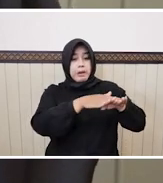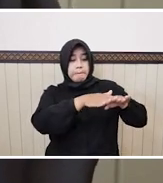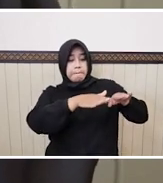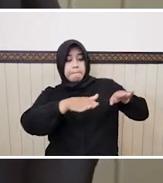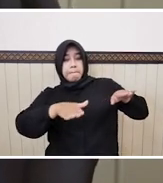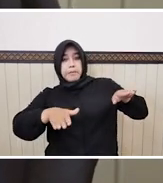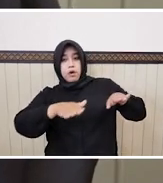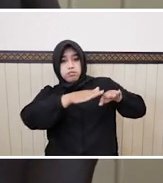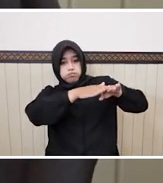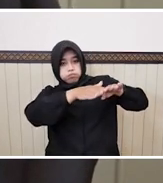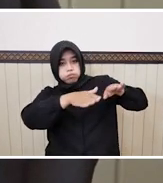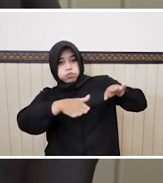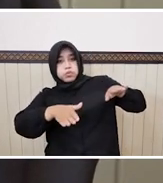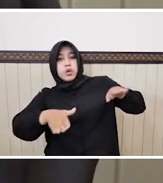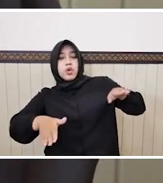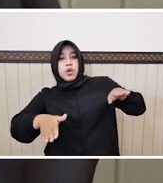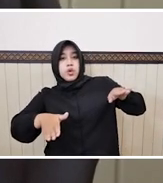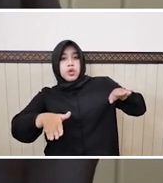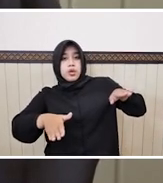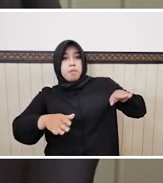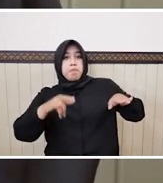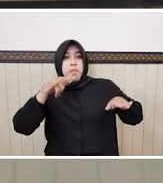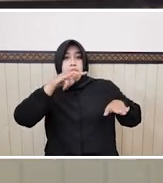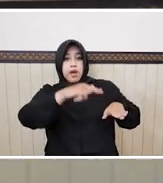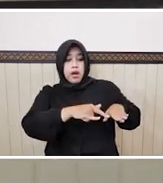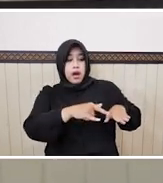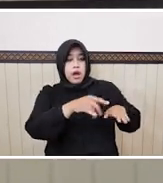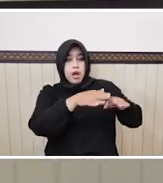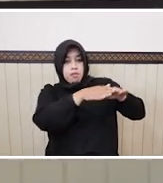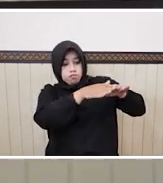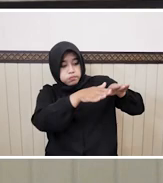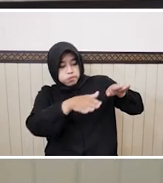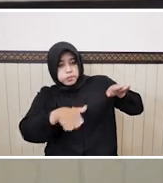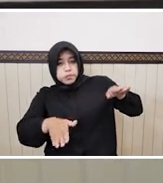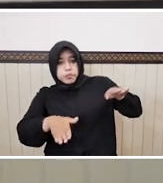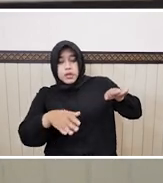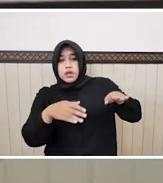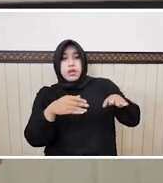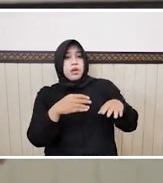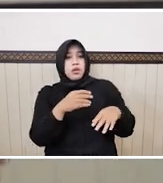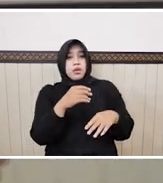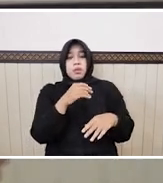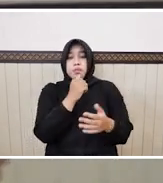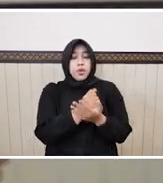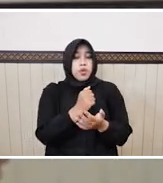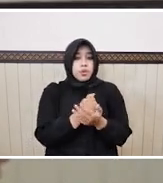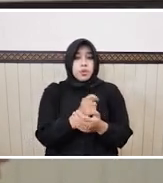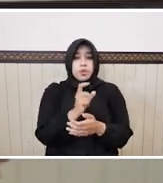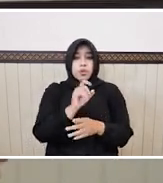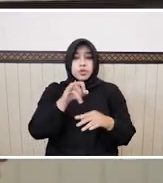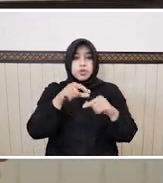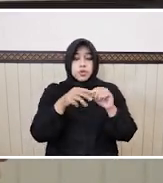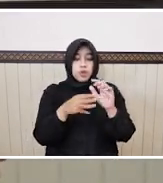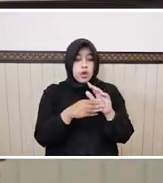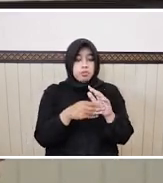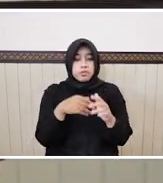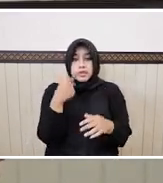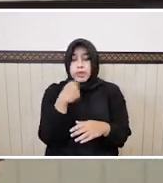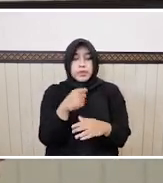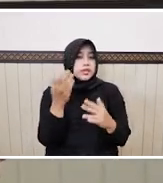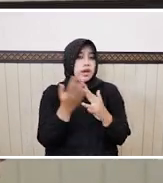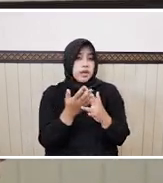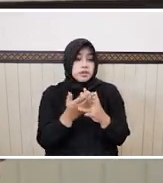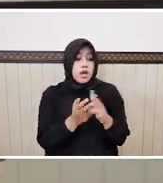curam itu sangat curam bukan saja tidak bisa diakses tapi kalau diakses banget bisa membahayakan yang